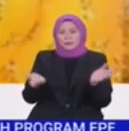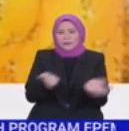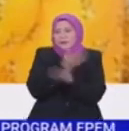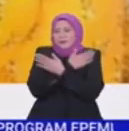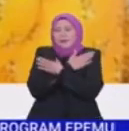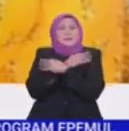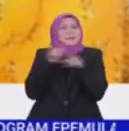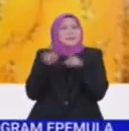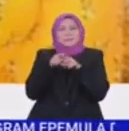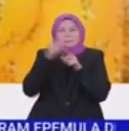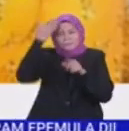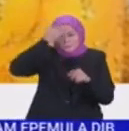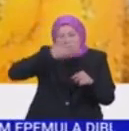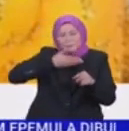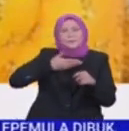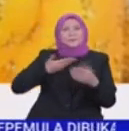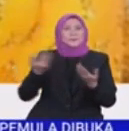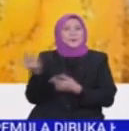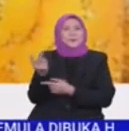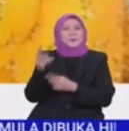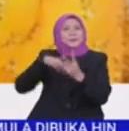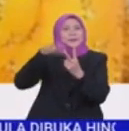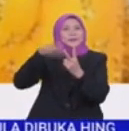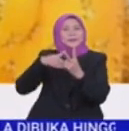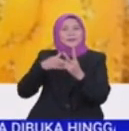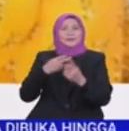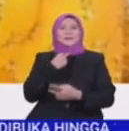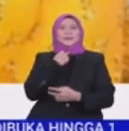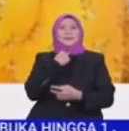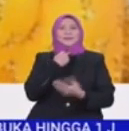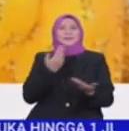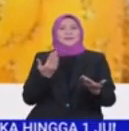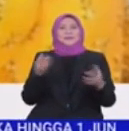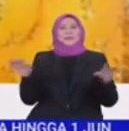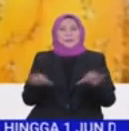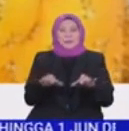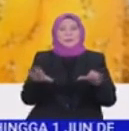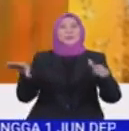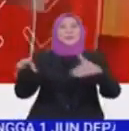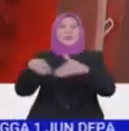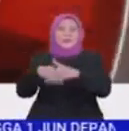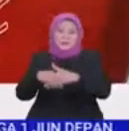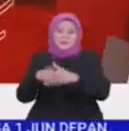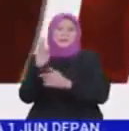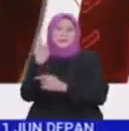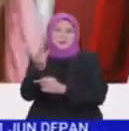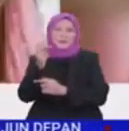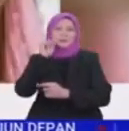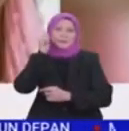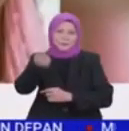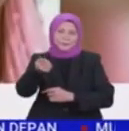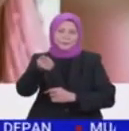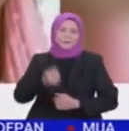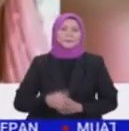sama menutupi muka. Kedua-dua pasangan pengantin itu terpaksa melaksanakan upacara perkahwinan kali kedua esok.